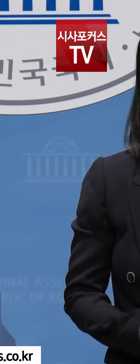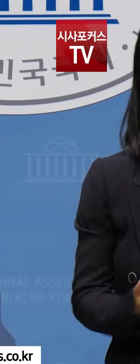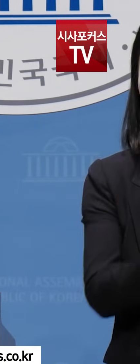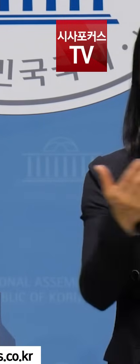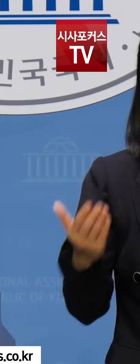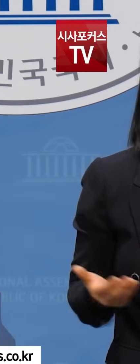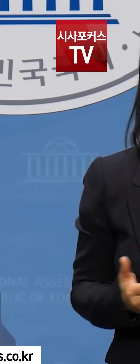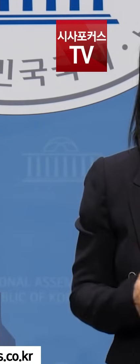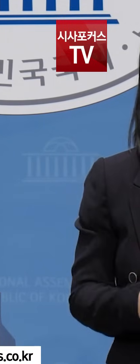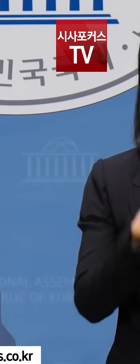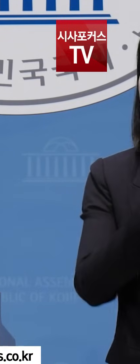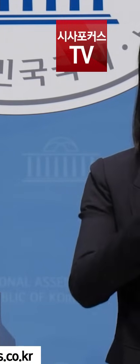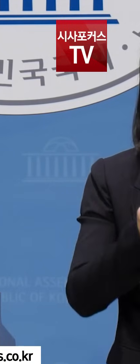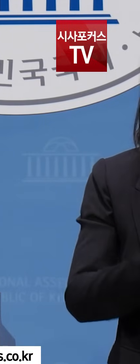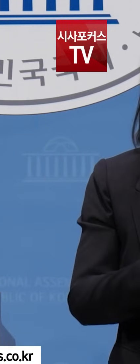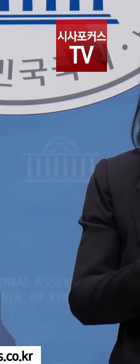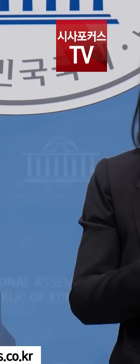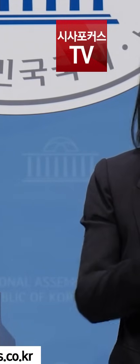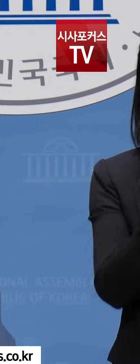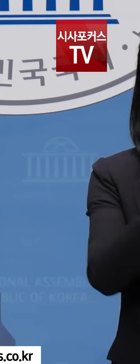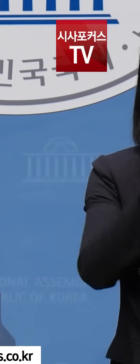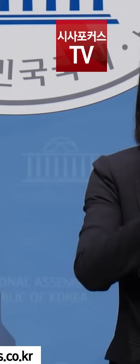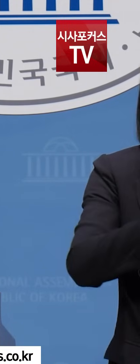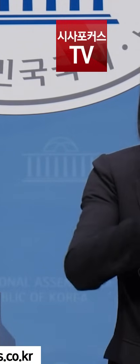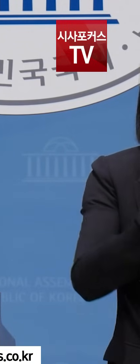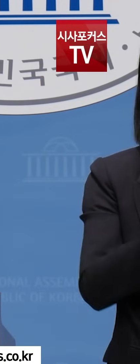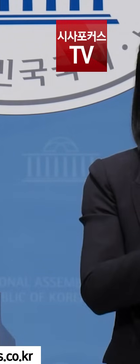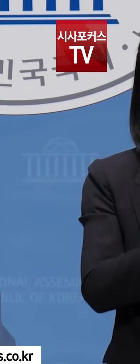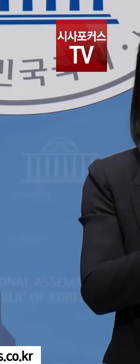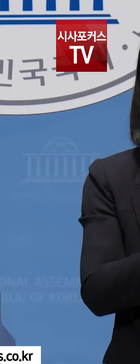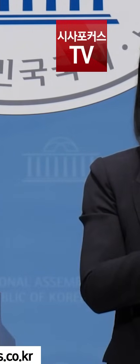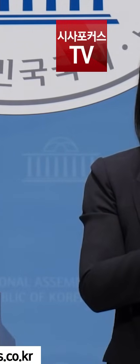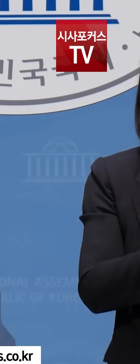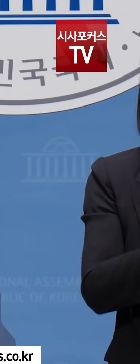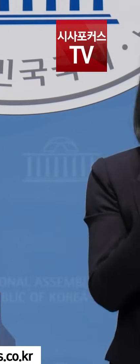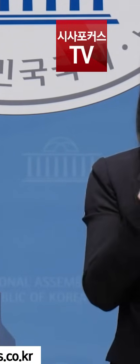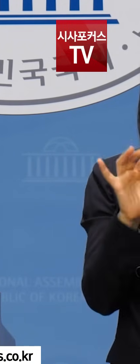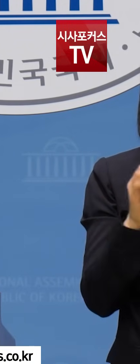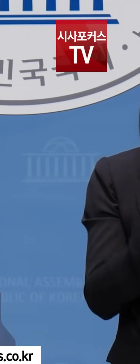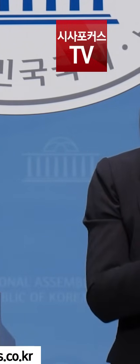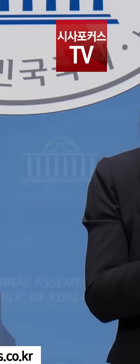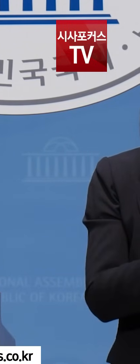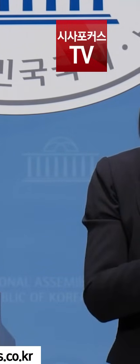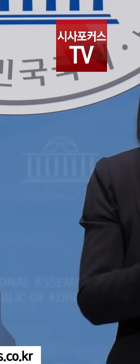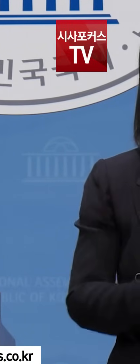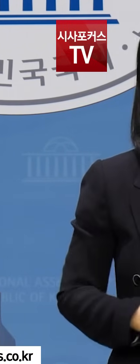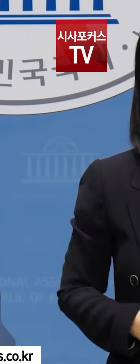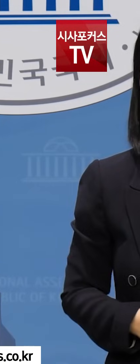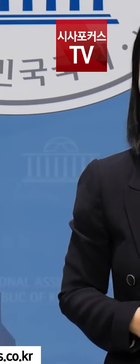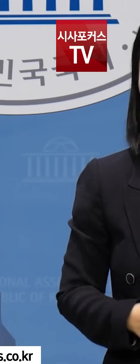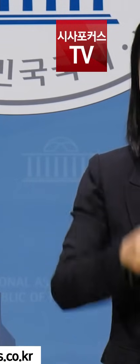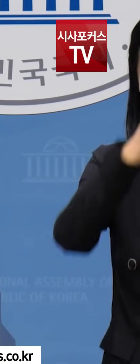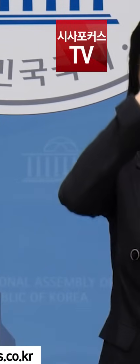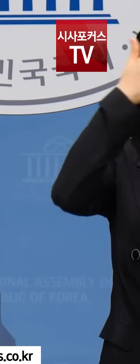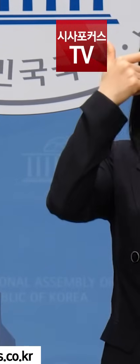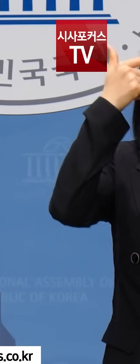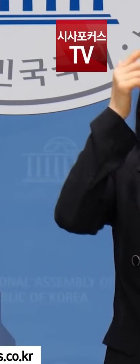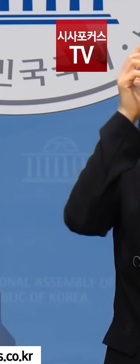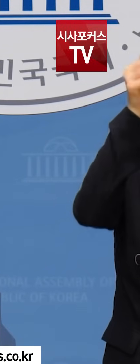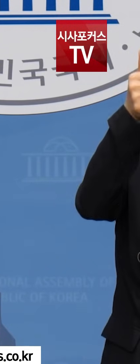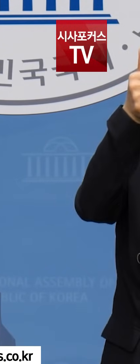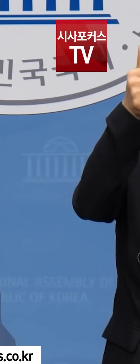아마도 이 부분에 대해서는 곽상현 씨도 부인하지 못할 것입니다. 결국 노무현